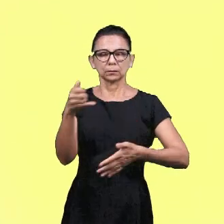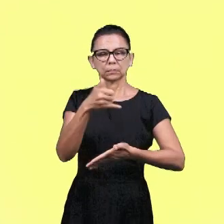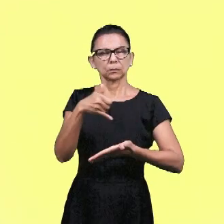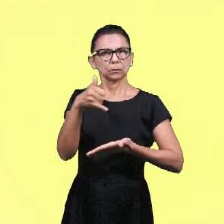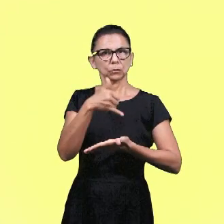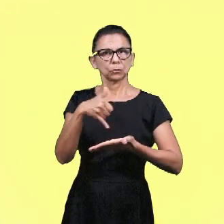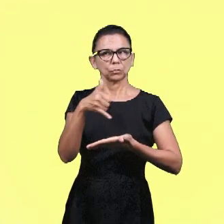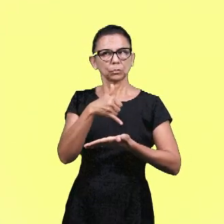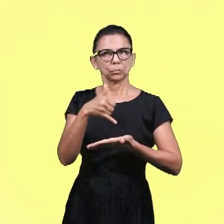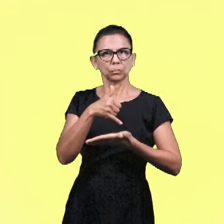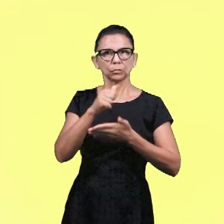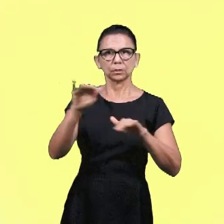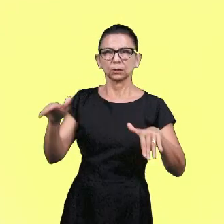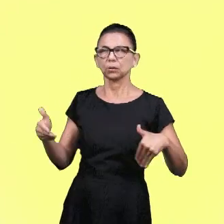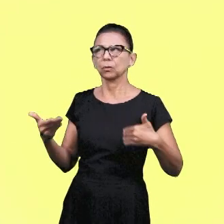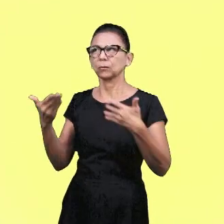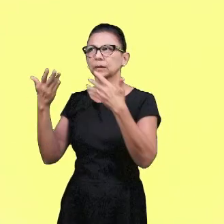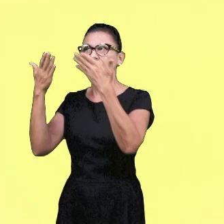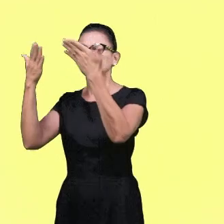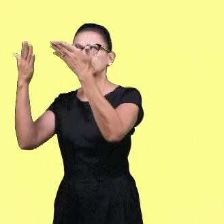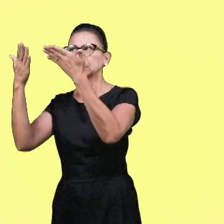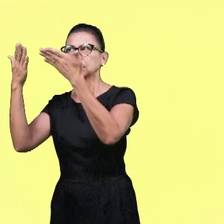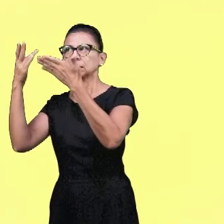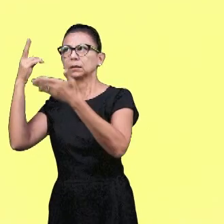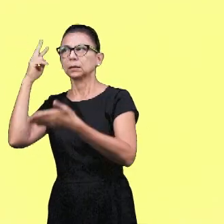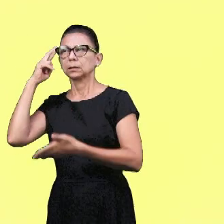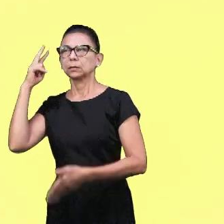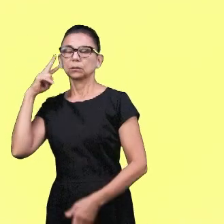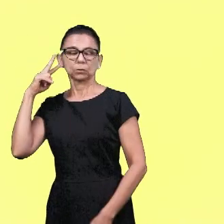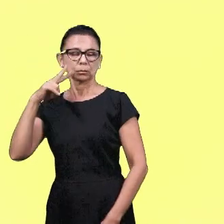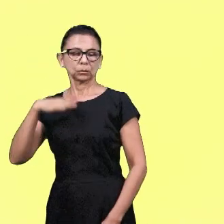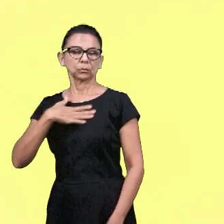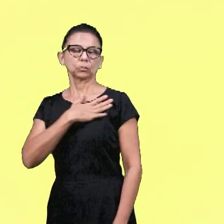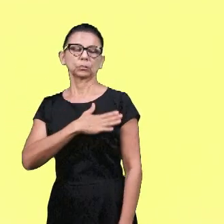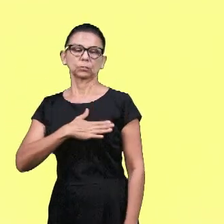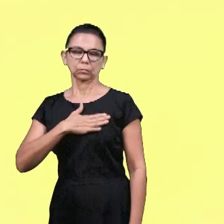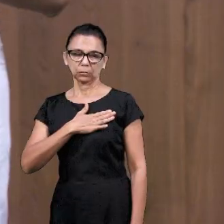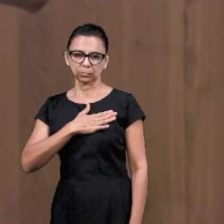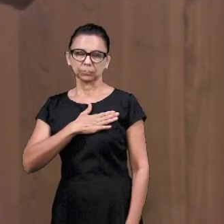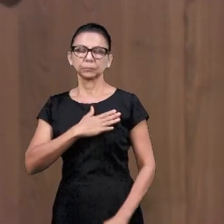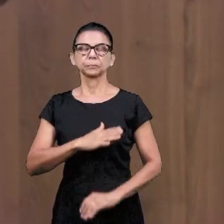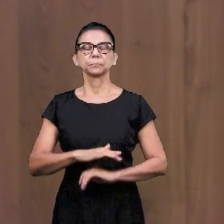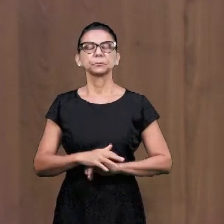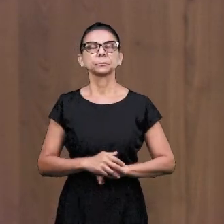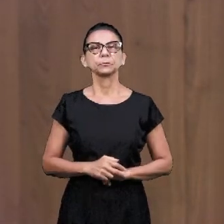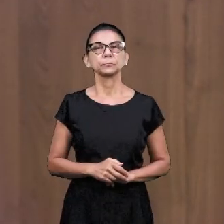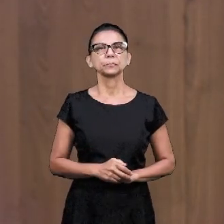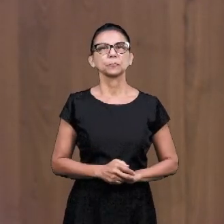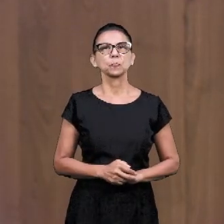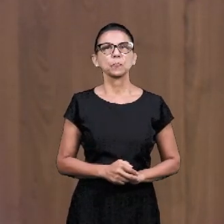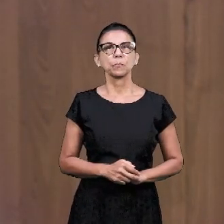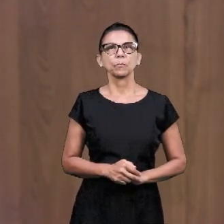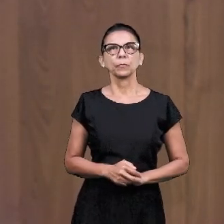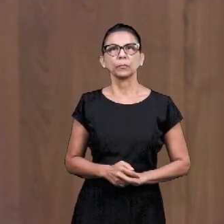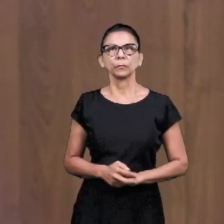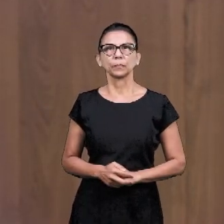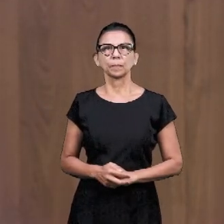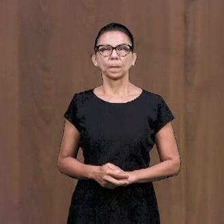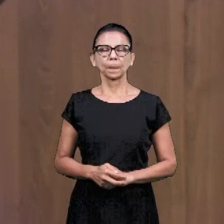brebis et de sa graisse. Et le Seigneur a regardé Abel et son